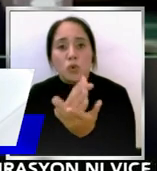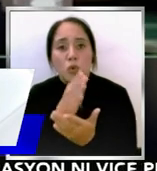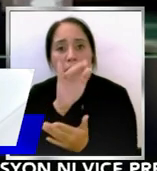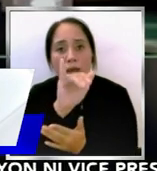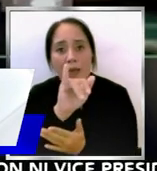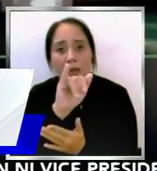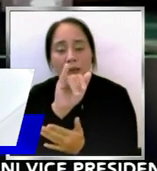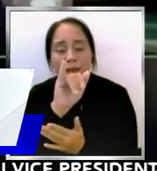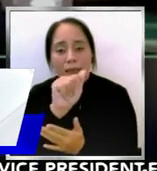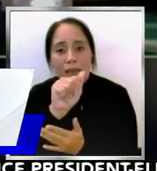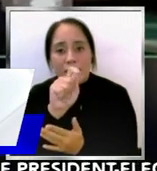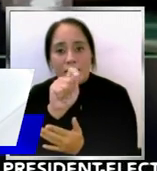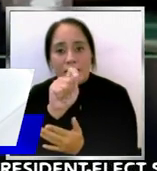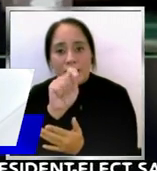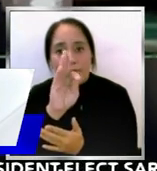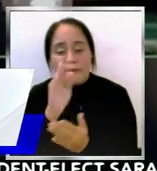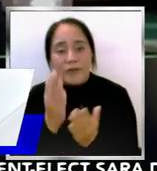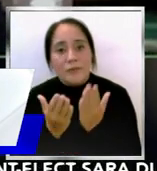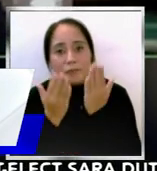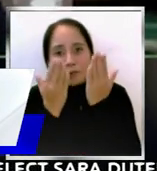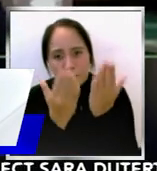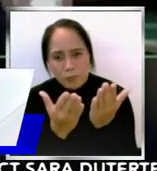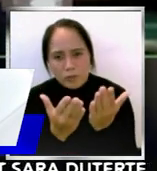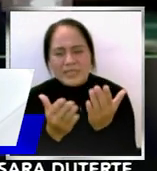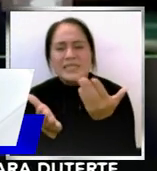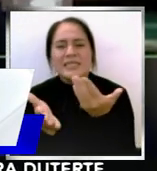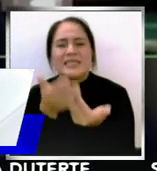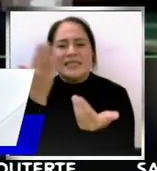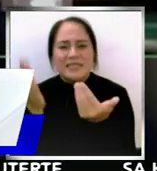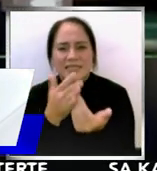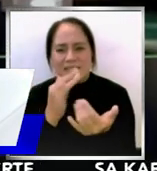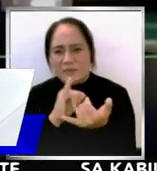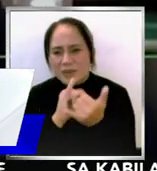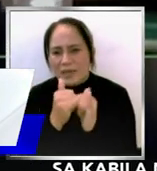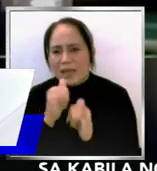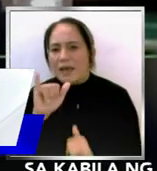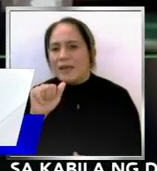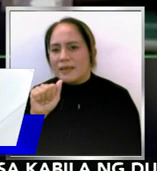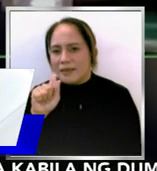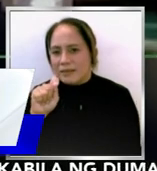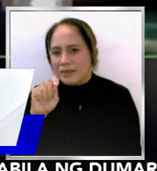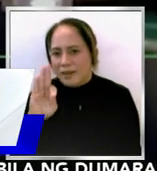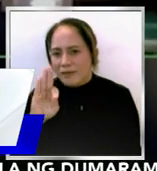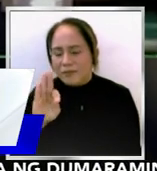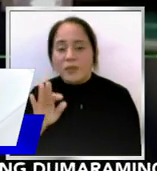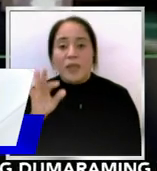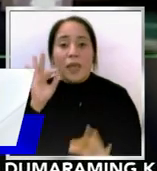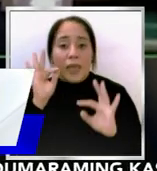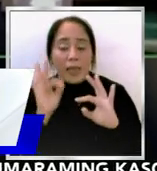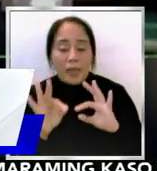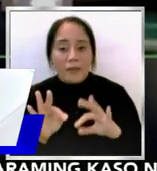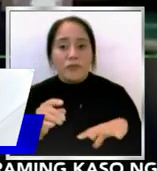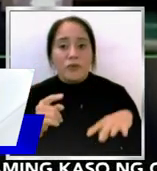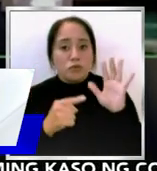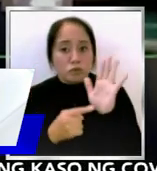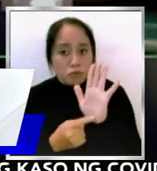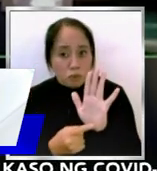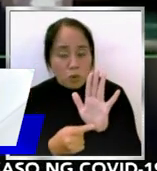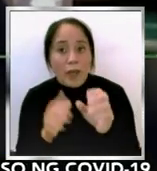this proposal. Madaling mag-adjust ang IATF. Pagka naipakita na merong